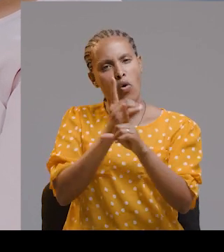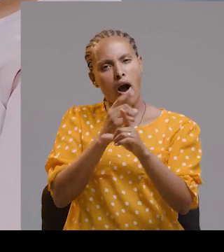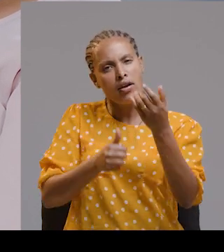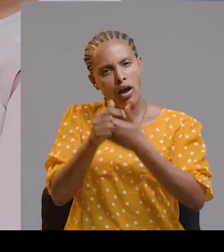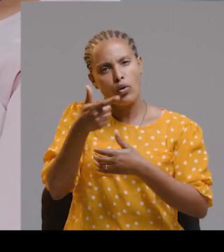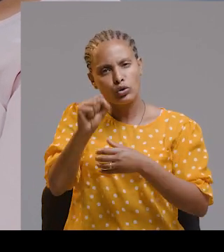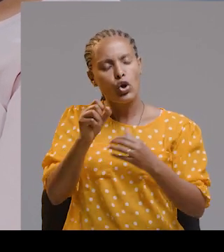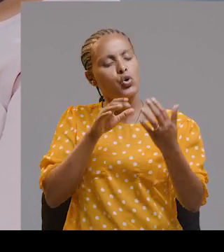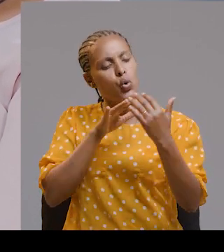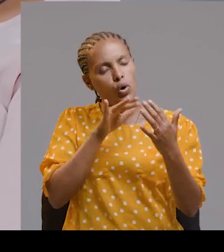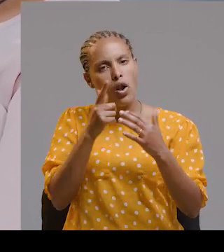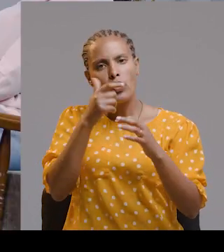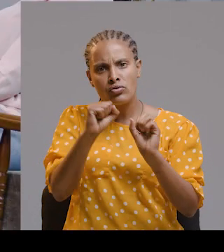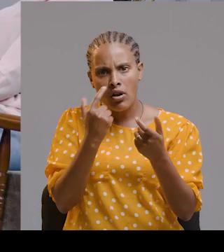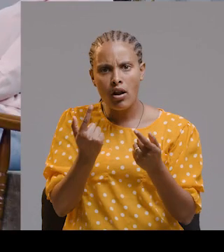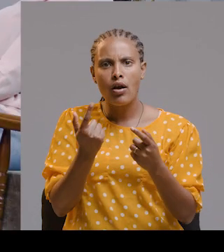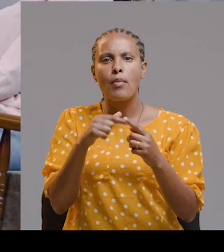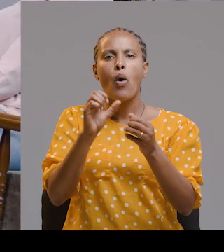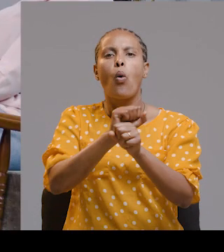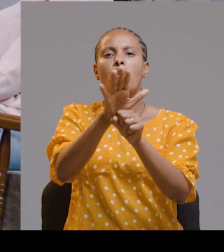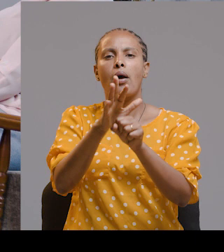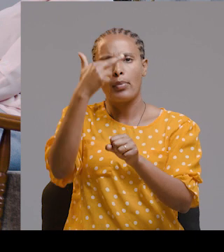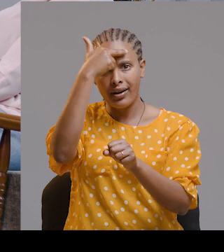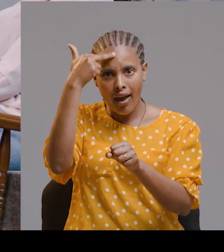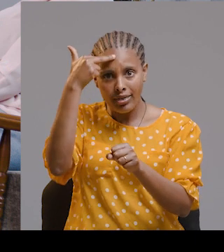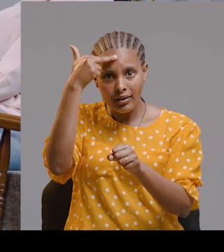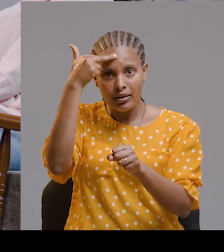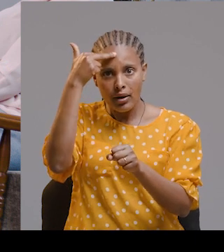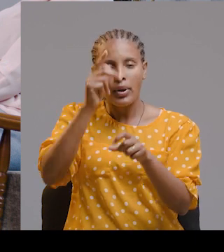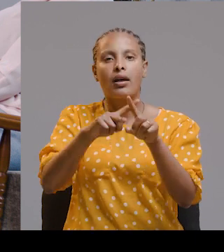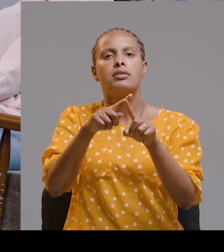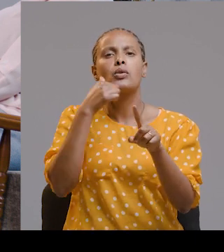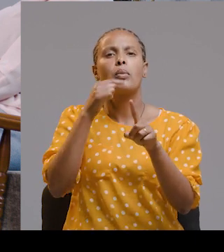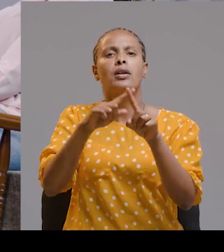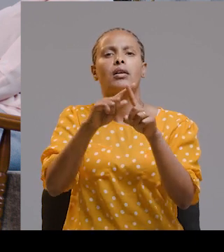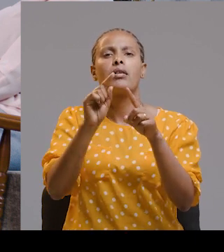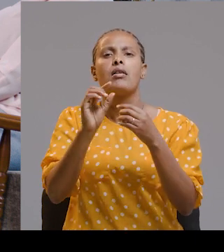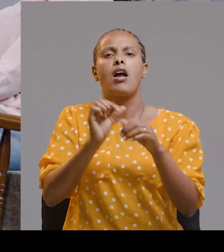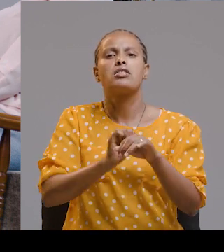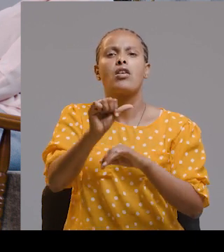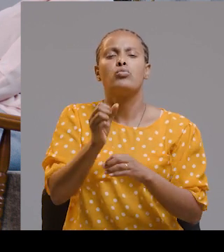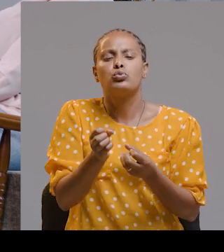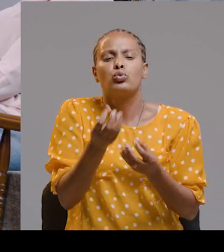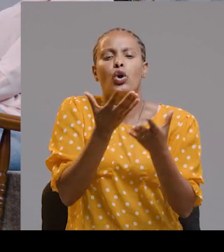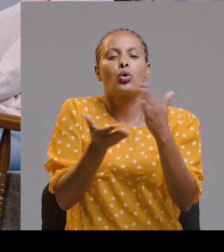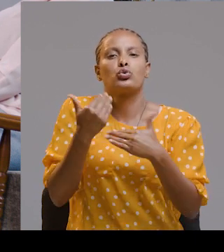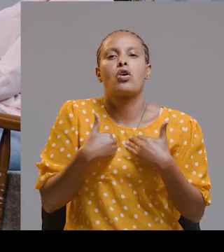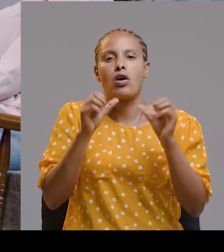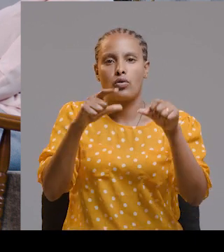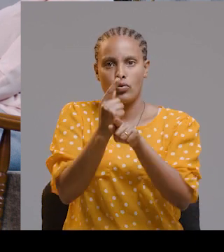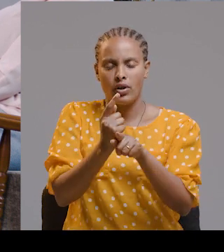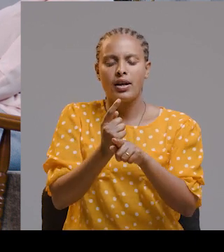አደጋዎችም ጦርነት እንዲሁም ደግሞ በኮቪድ ምክንያት ሴቶች በተለየ መልኩ ያሳለፉት ብዙ ነገሮች